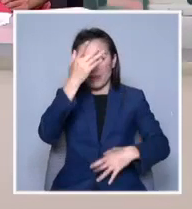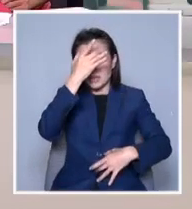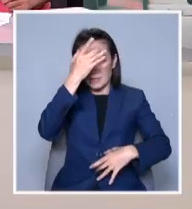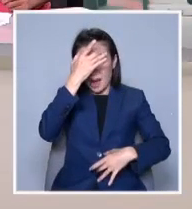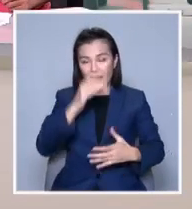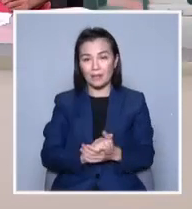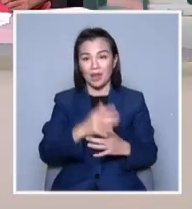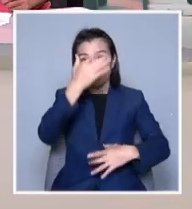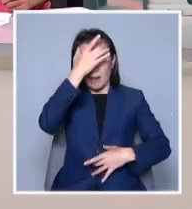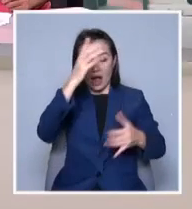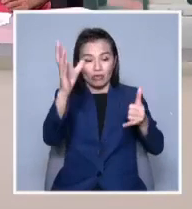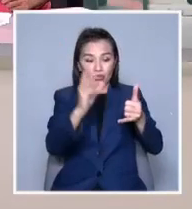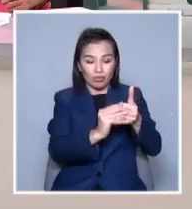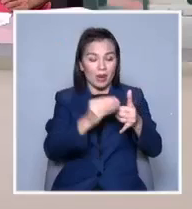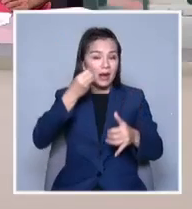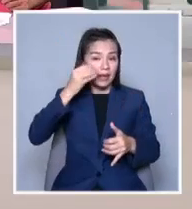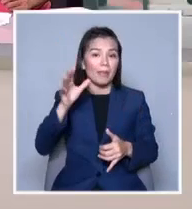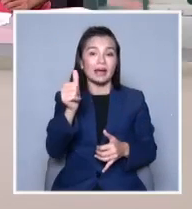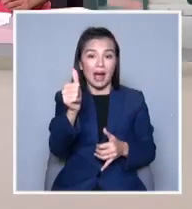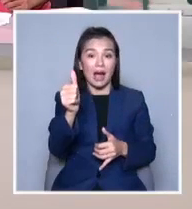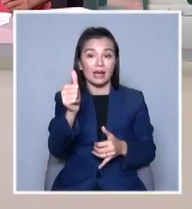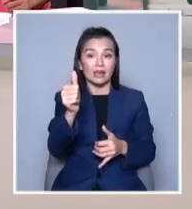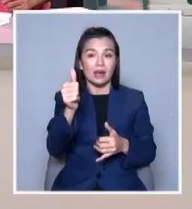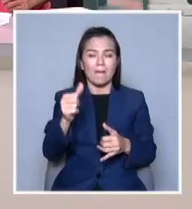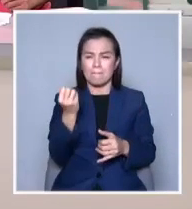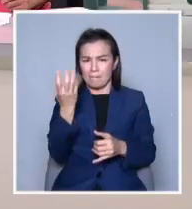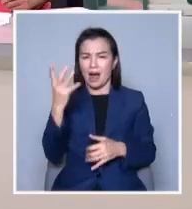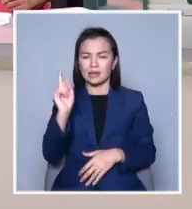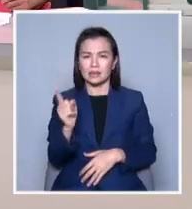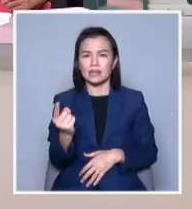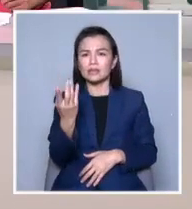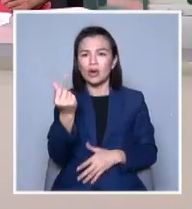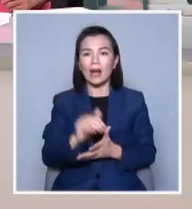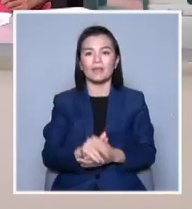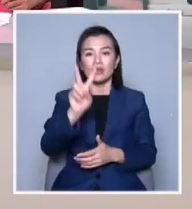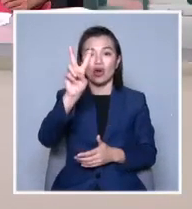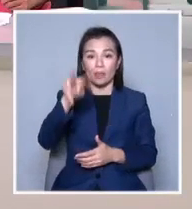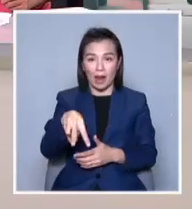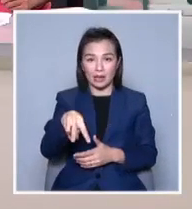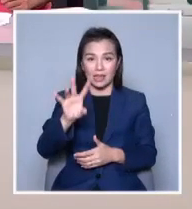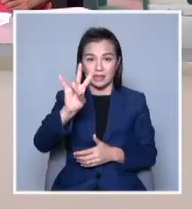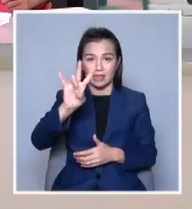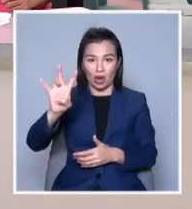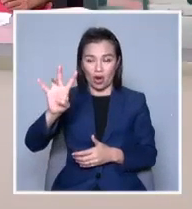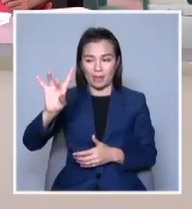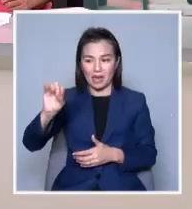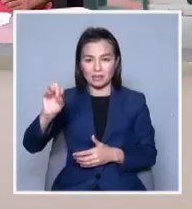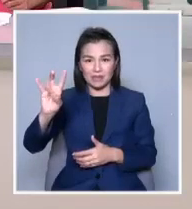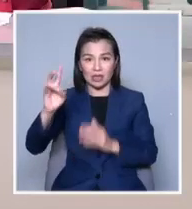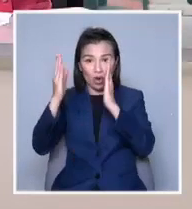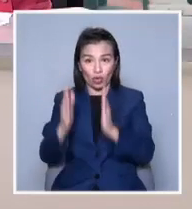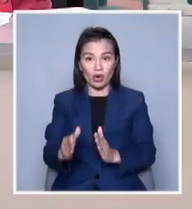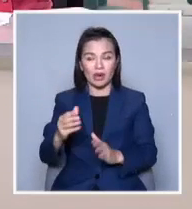โควิเศษ 9ที่รักษาหายกลับบ้านแล้วเนี่ยเยอะมากจริงๆนะคะคุณผู้ชมวันนี้อยู่ที่2787